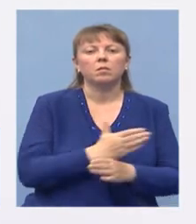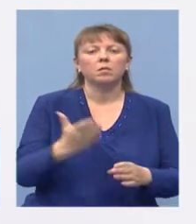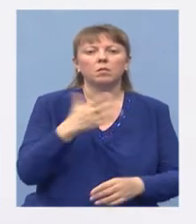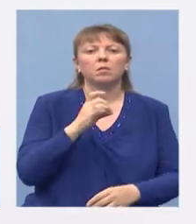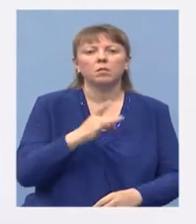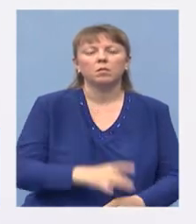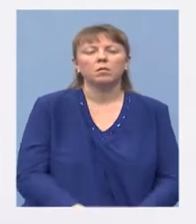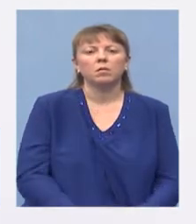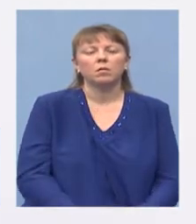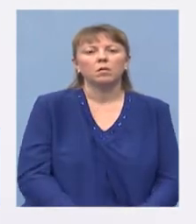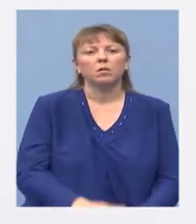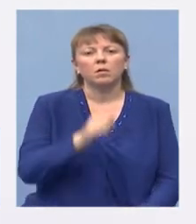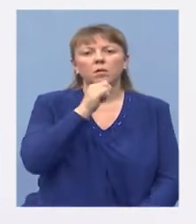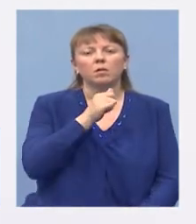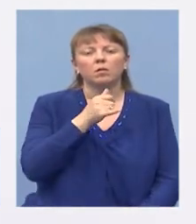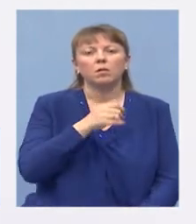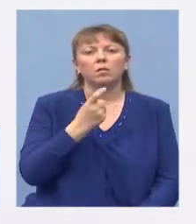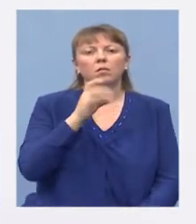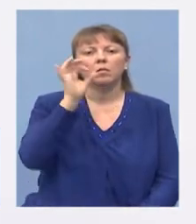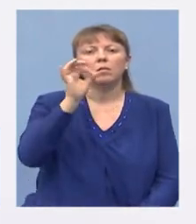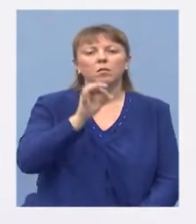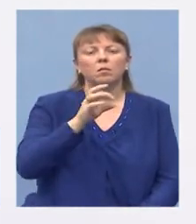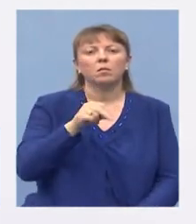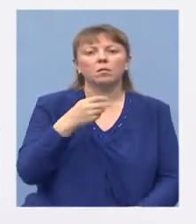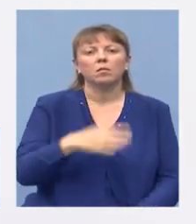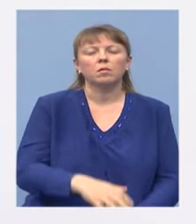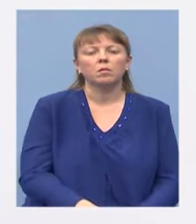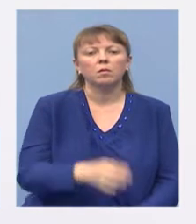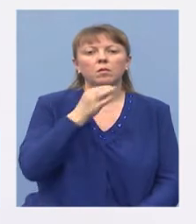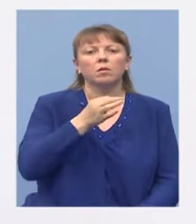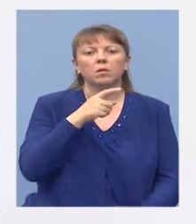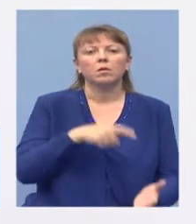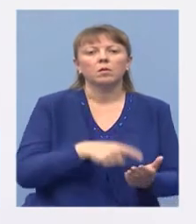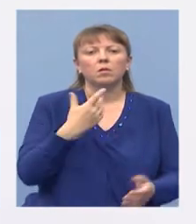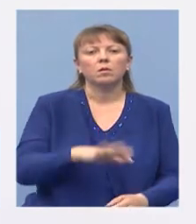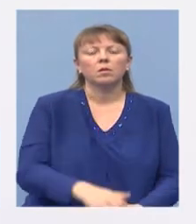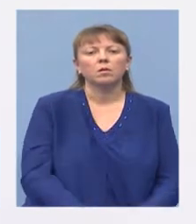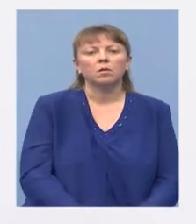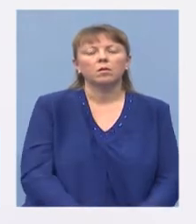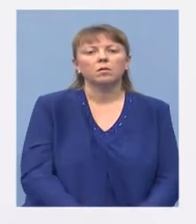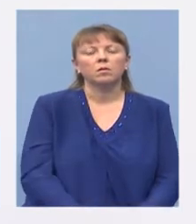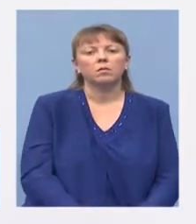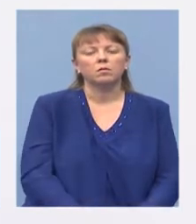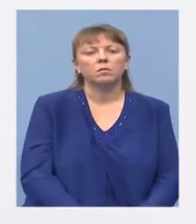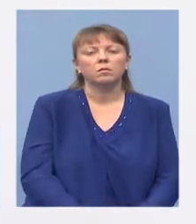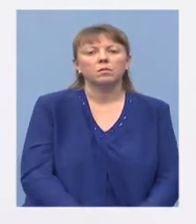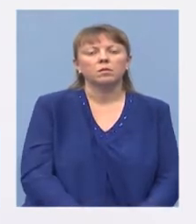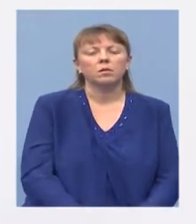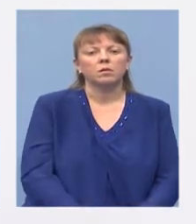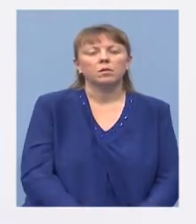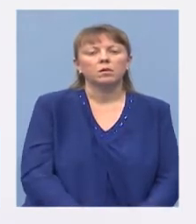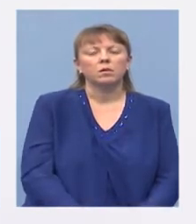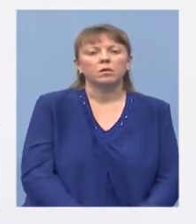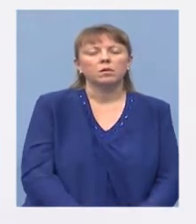сектора, и вы можете абсолютно 100% получить ответ на свой вопрос. потому что у нас